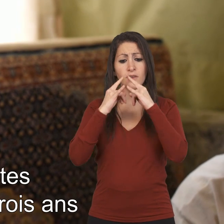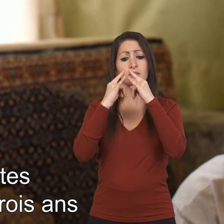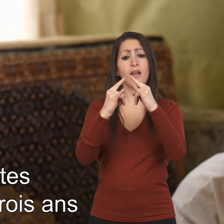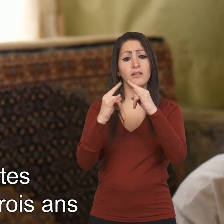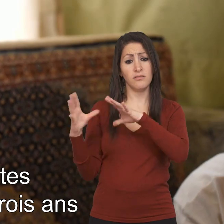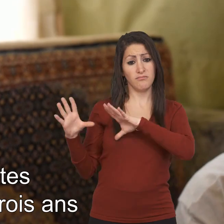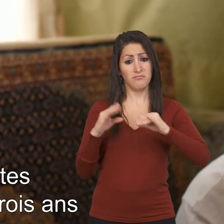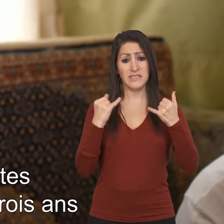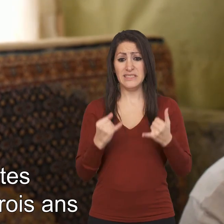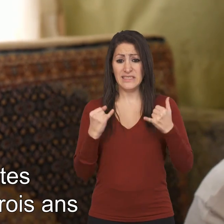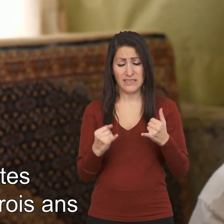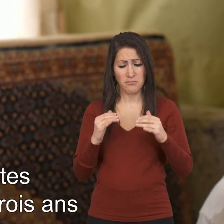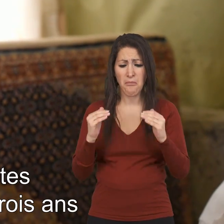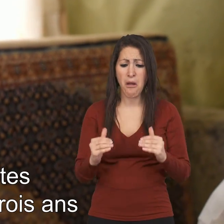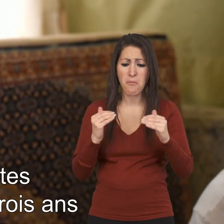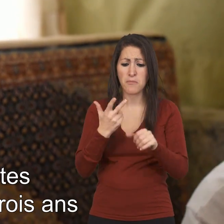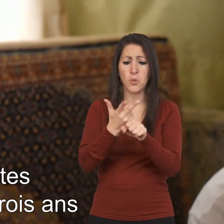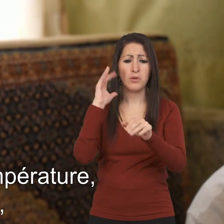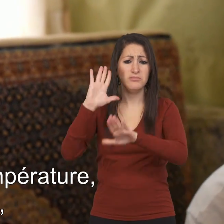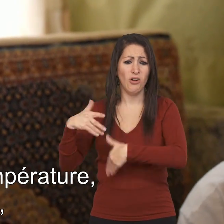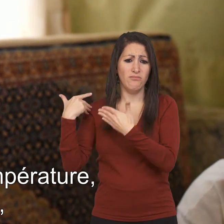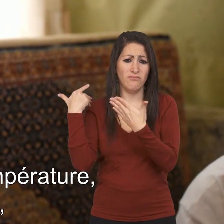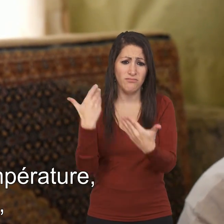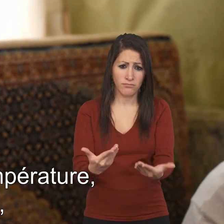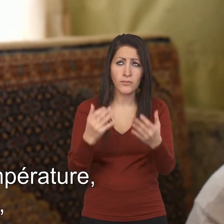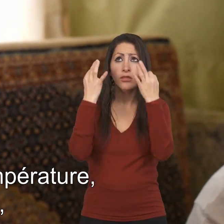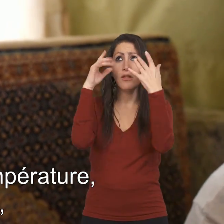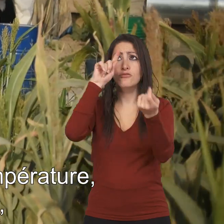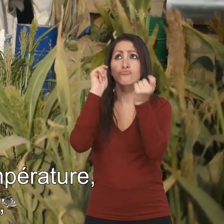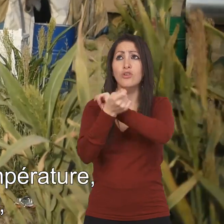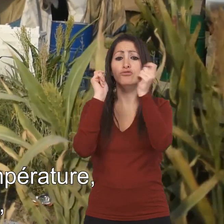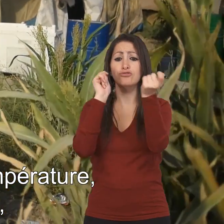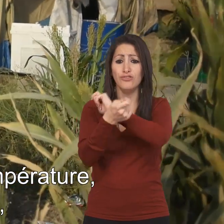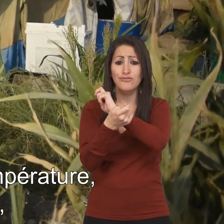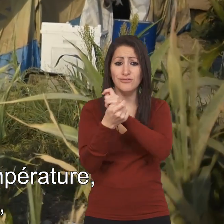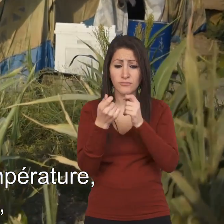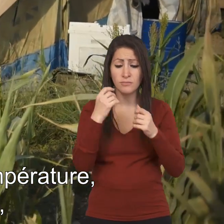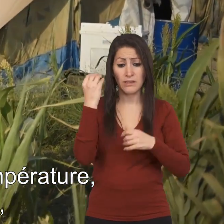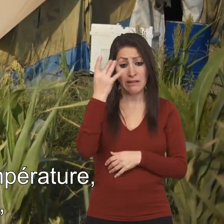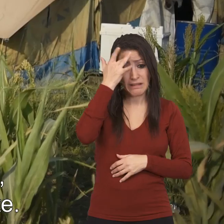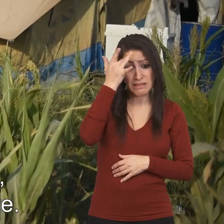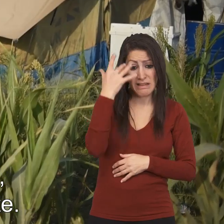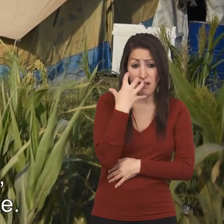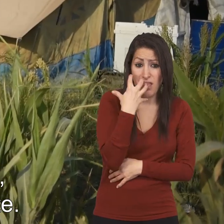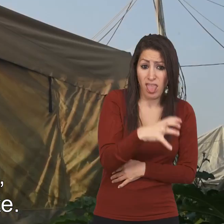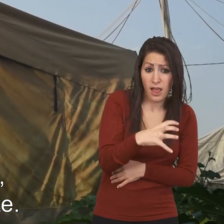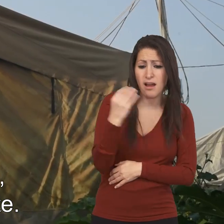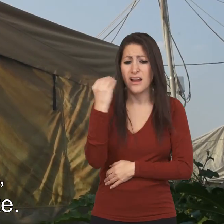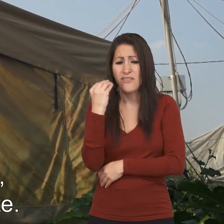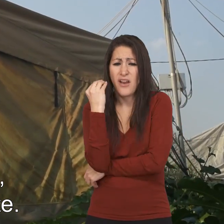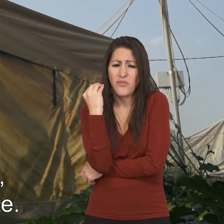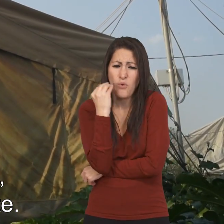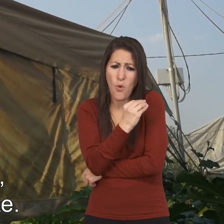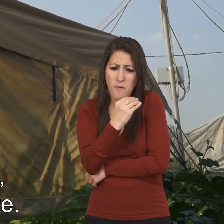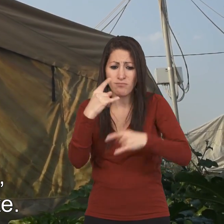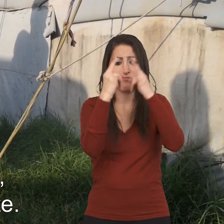Ce sont les mêmes tentes depuis qu'on est arrivé, il y a 3 ans, et avec les différences de température, l'été il fait très chaud, l'hiver il fait très froid, elles